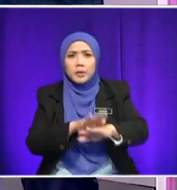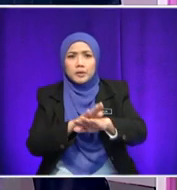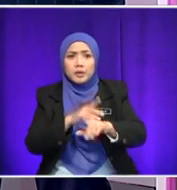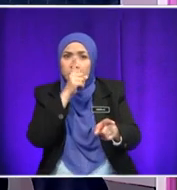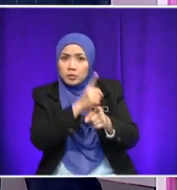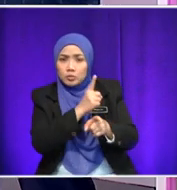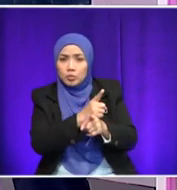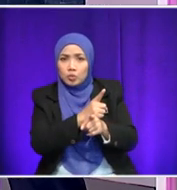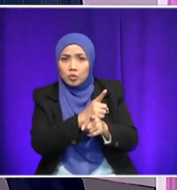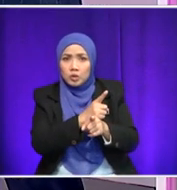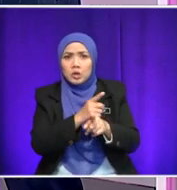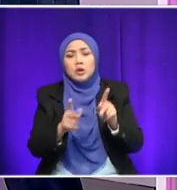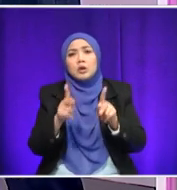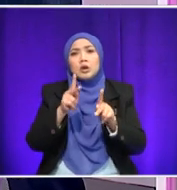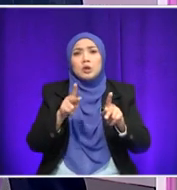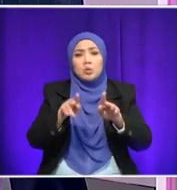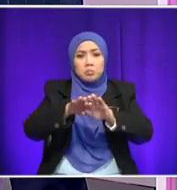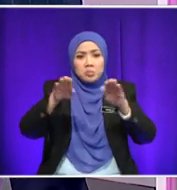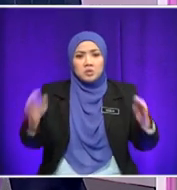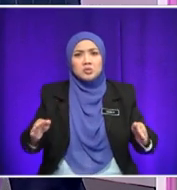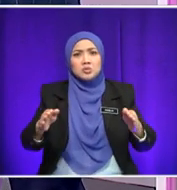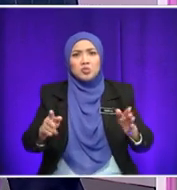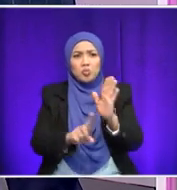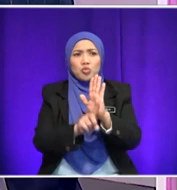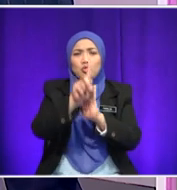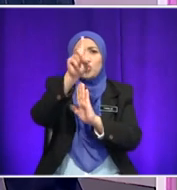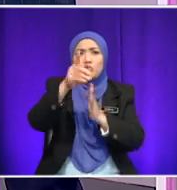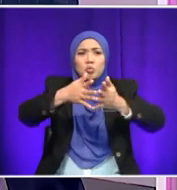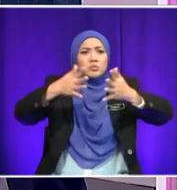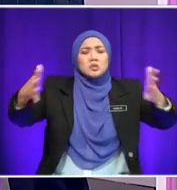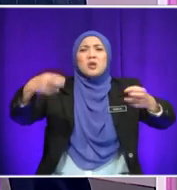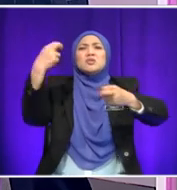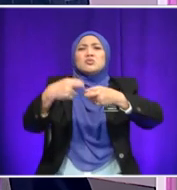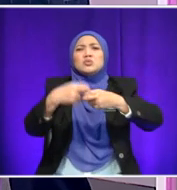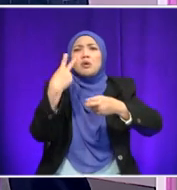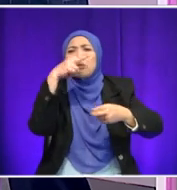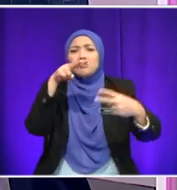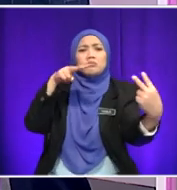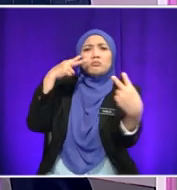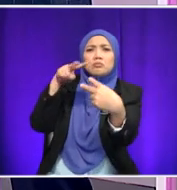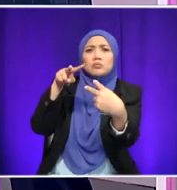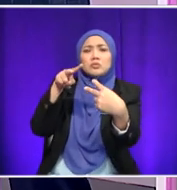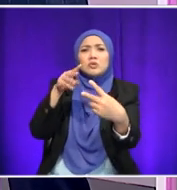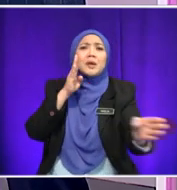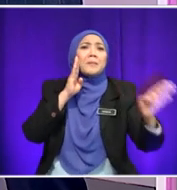kita dibelit lampau tinggi net lampu besar menyukakan untuk kita berinteraksi ringan akan kita